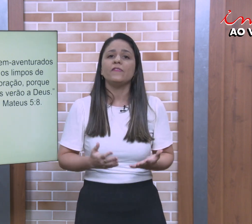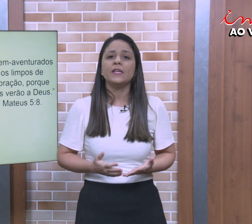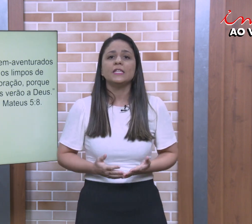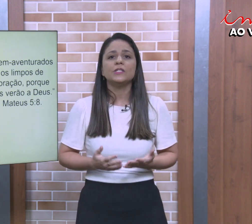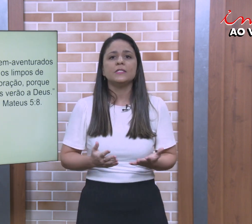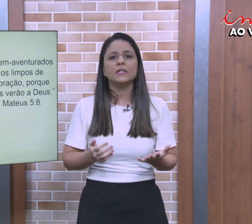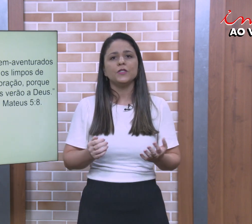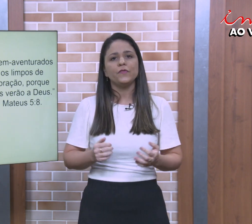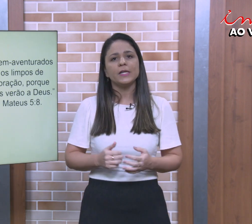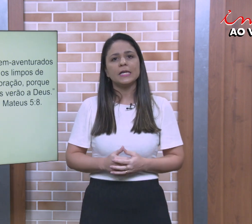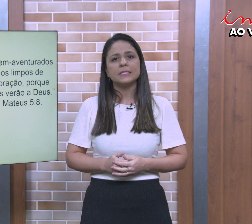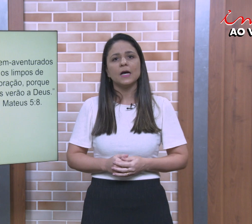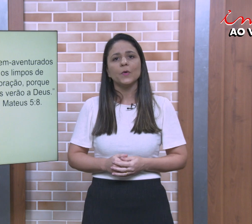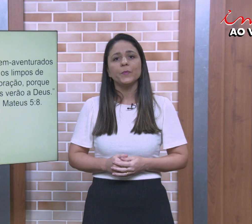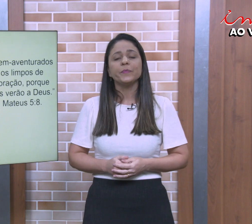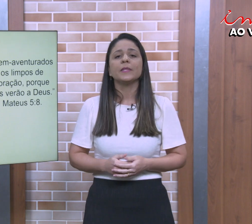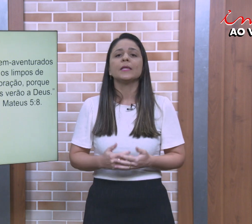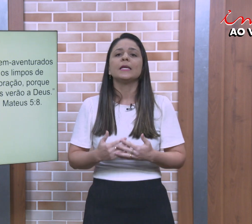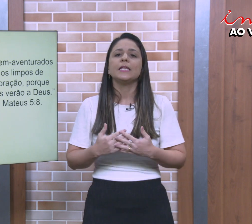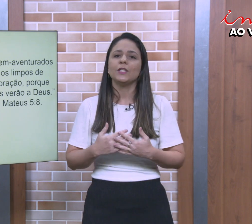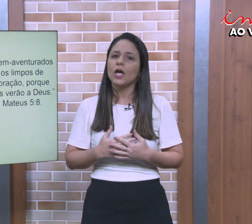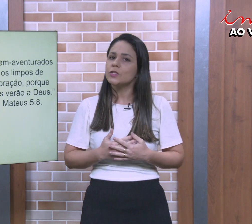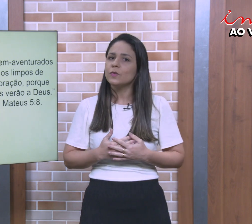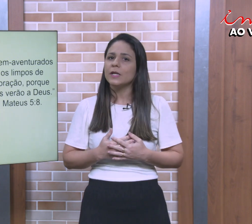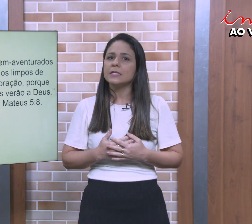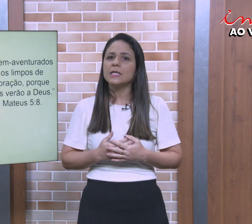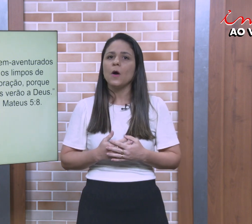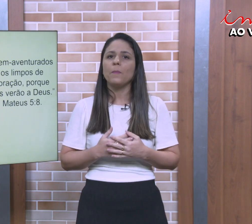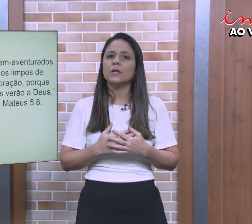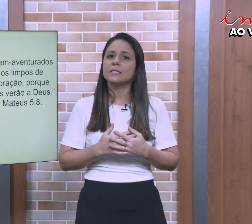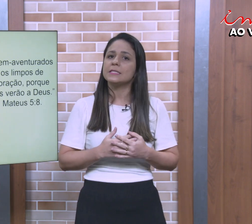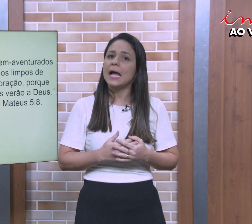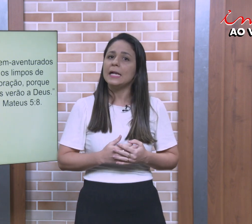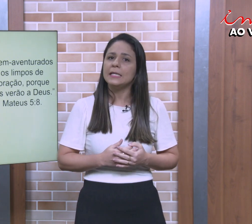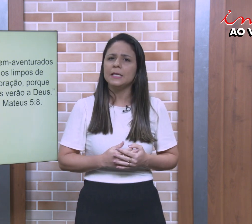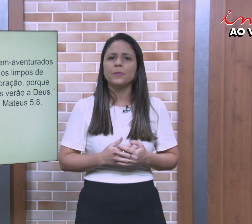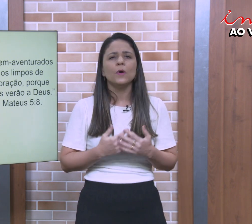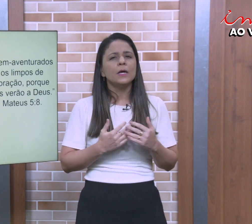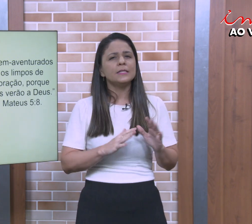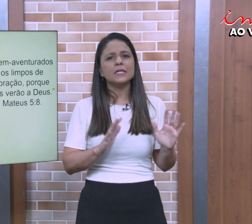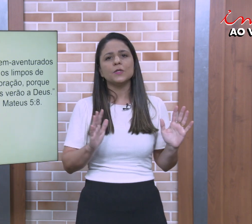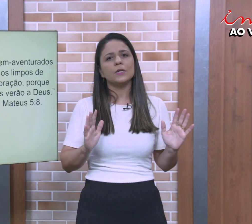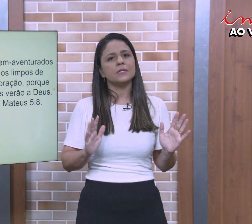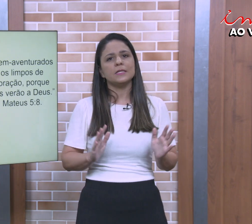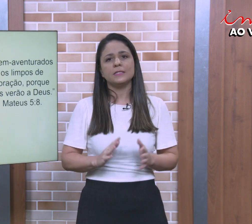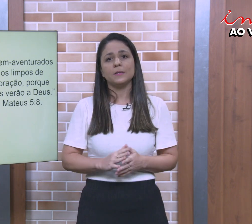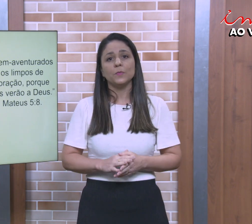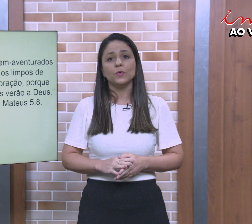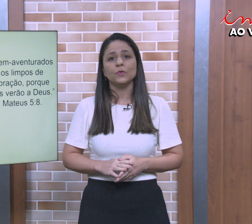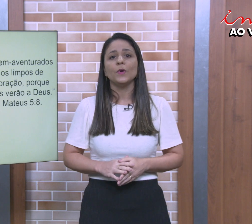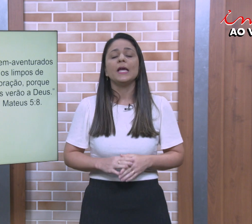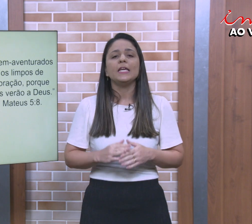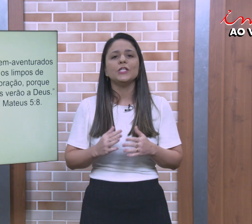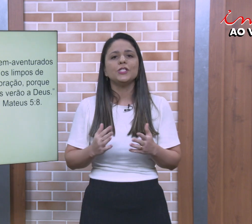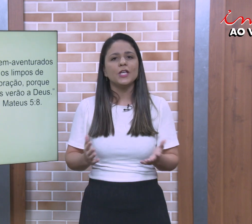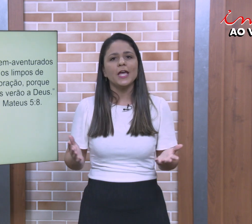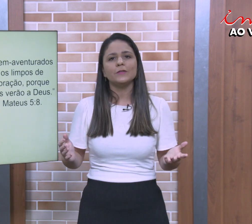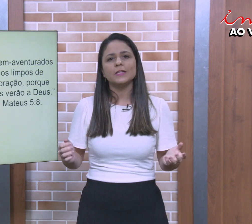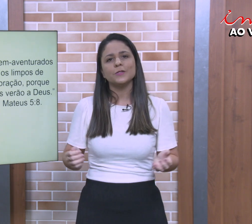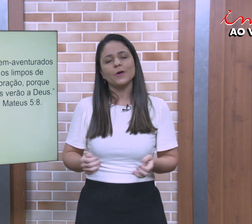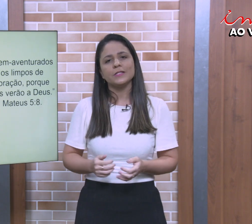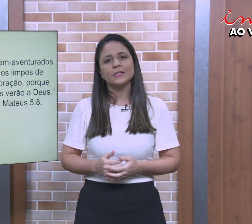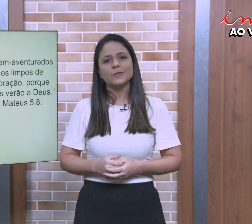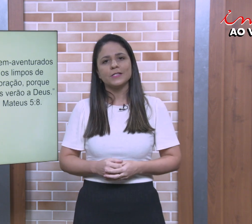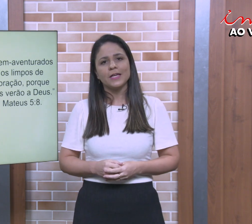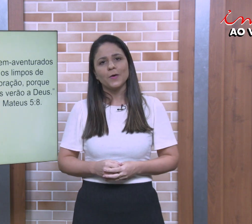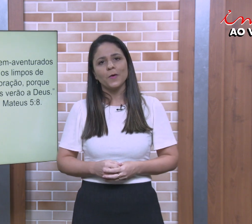avoir une nouvelle vie en Jésus, une vie de sanctification. Que notre cœur puisse être pur des choses de ce